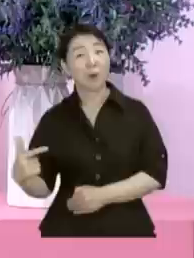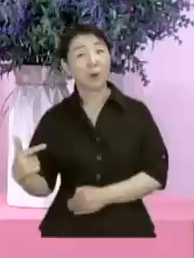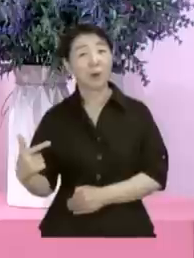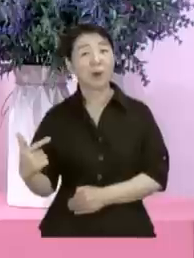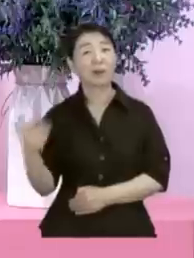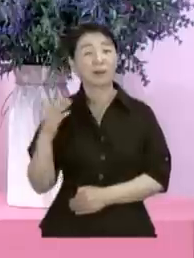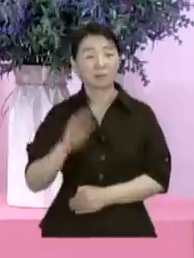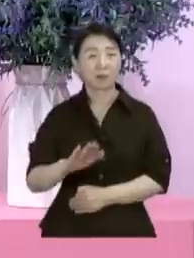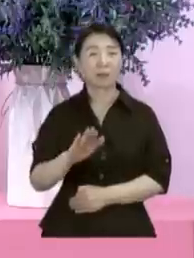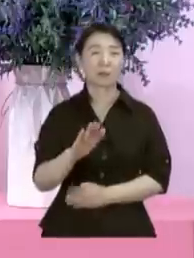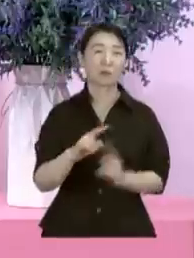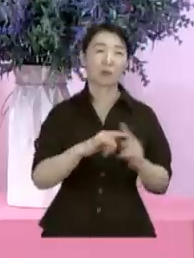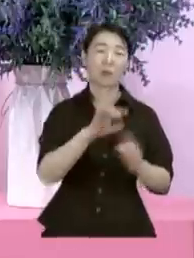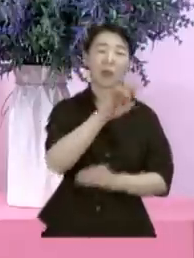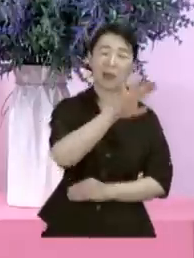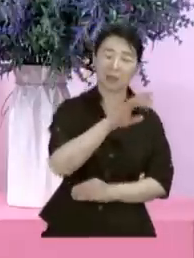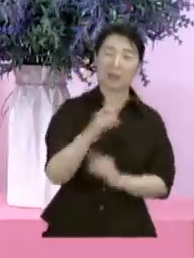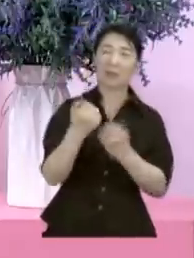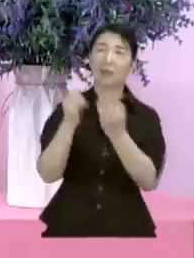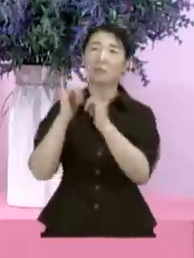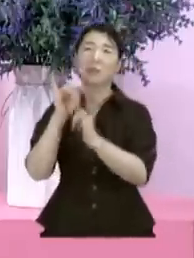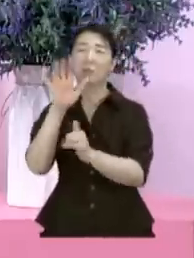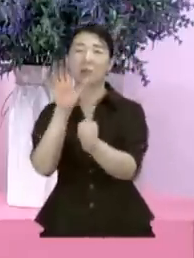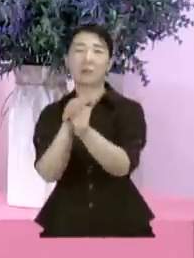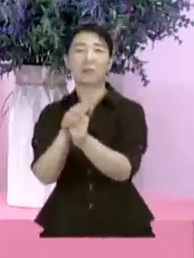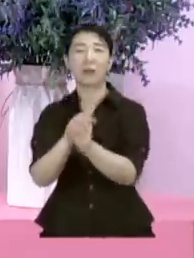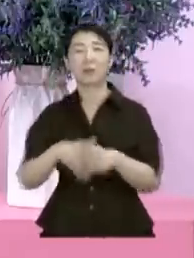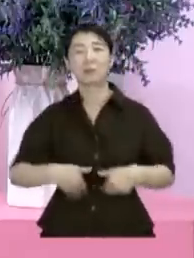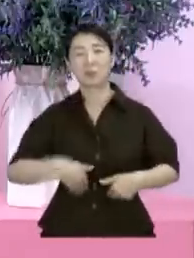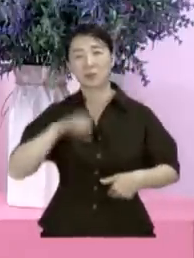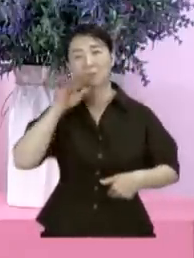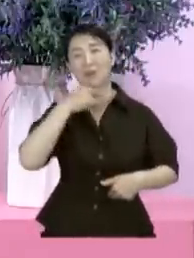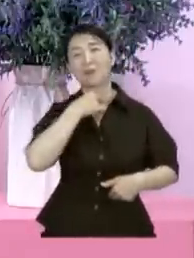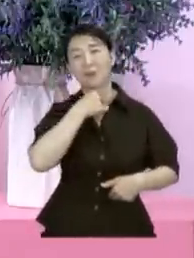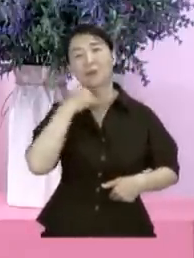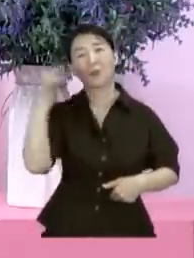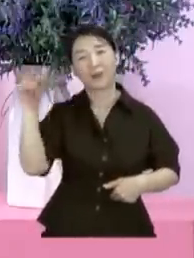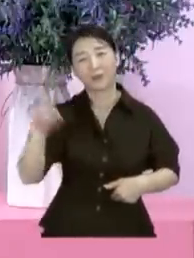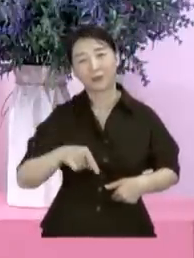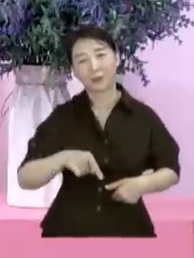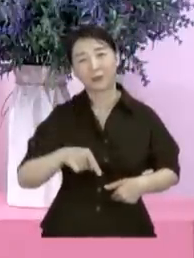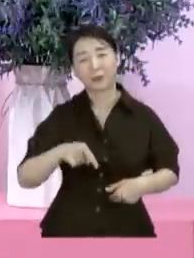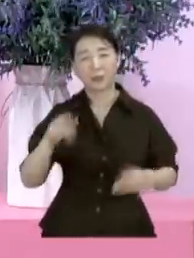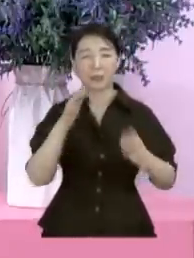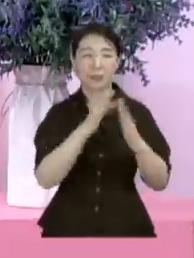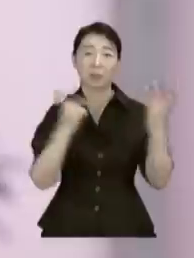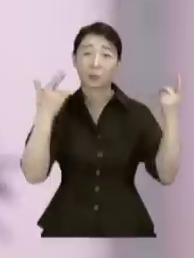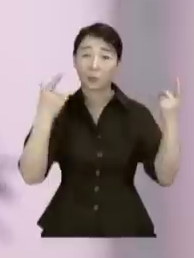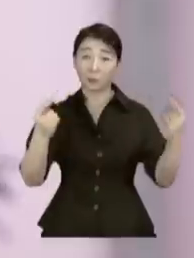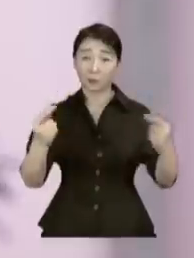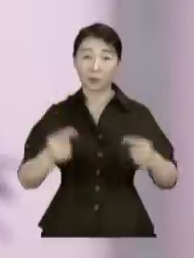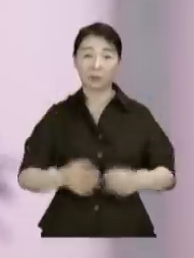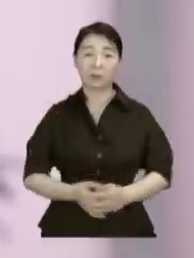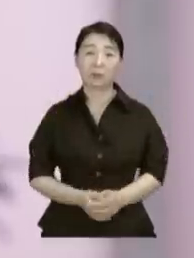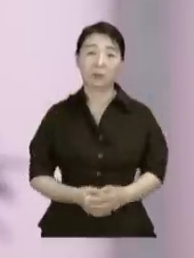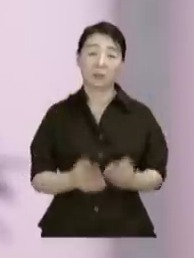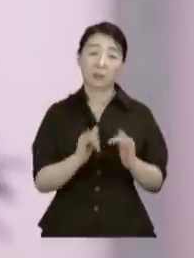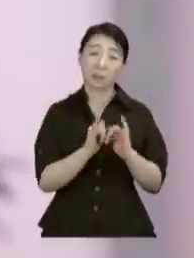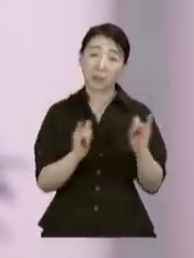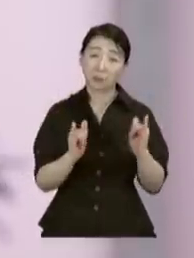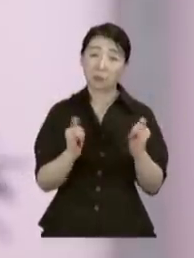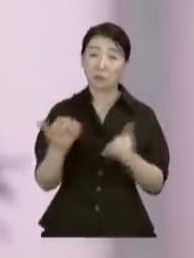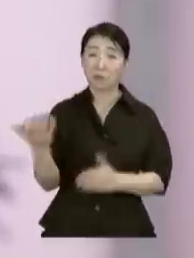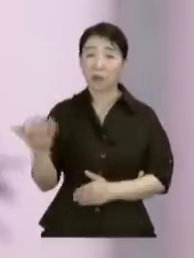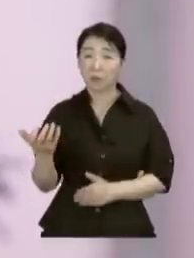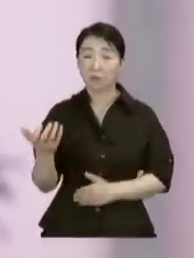그 얘기 하고 싶어서 나왔어요. 그래요. 맞아요. 예, 그래서 한 명의 탈북민을 정말 가족처럼. 예. 가족은 아프다고